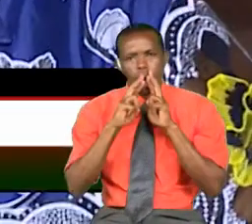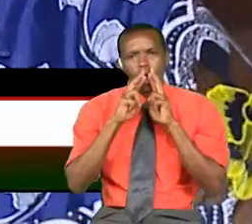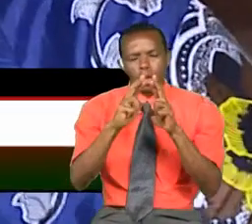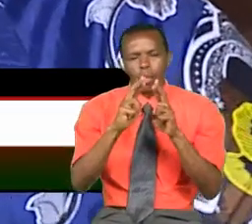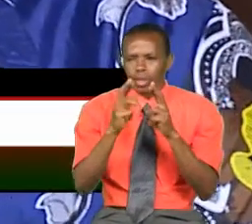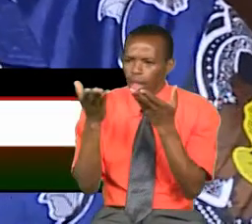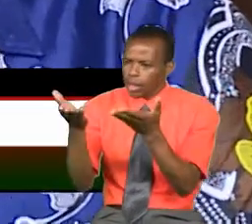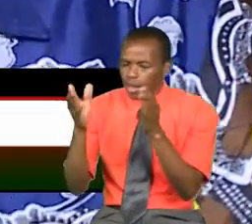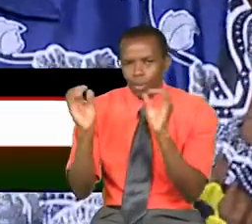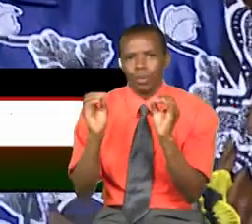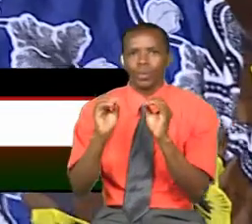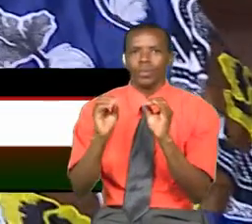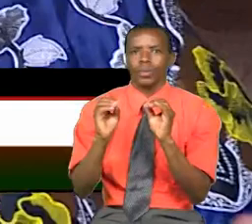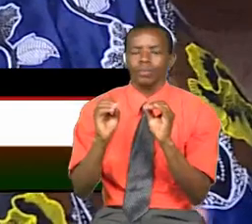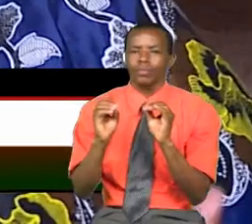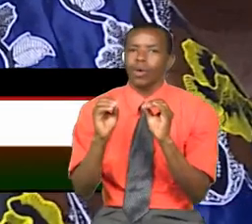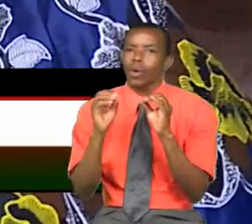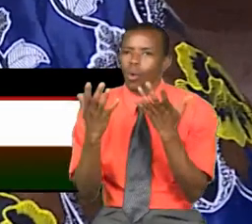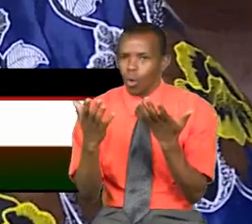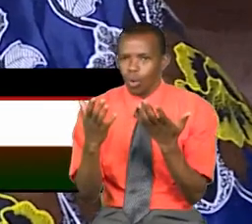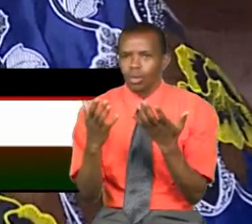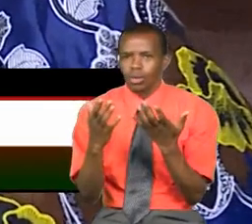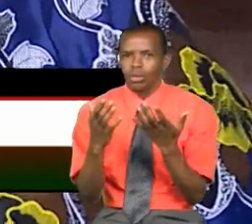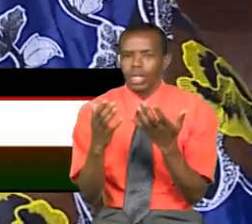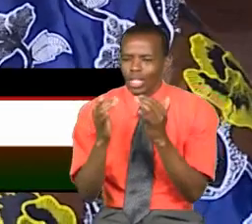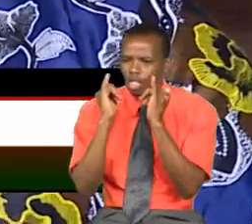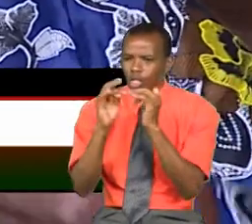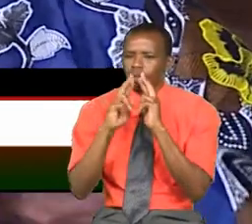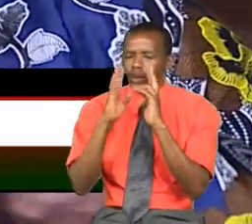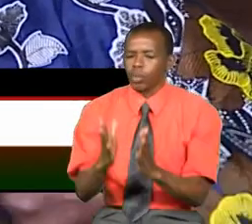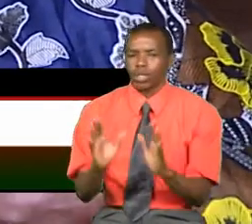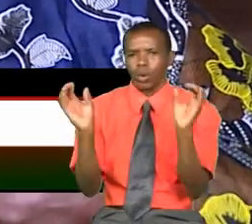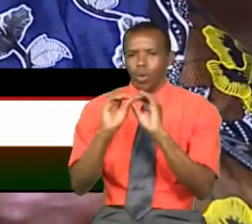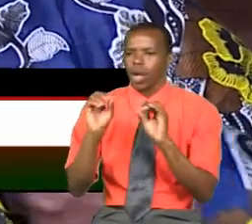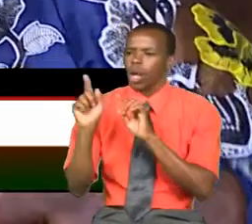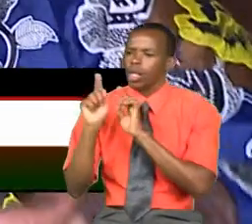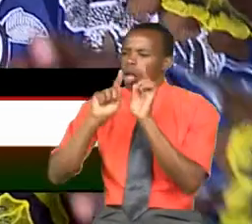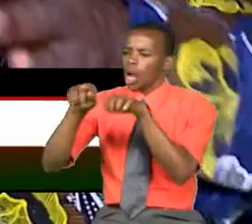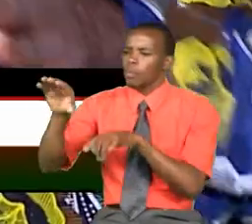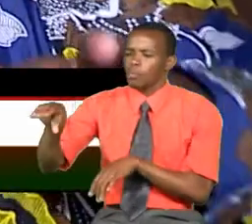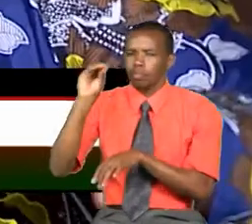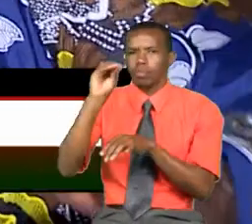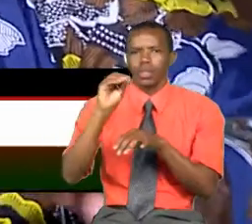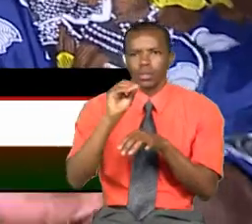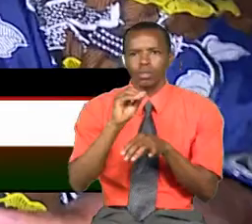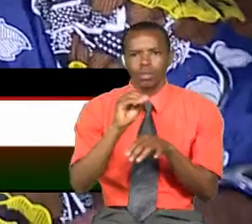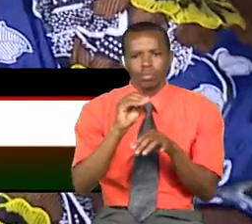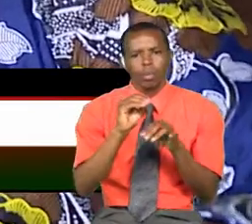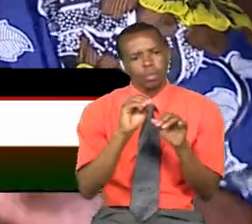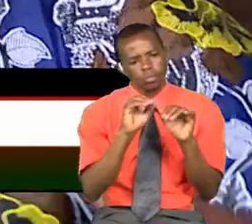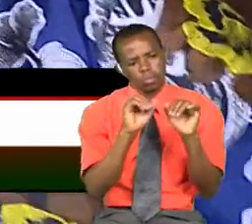kufungua stesheni ama hakuna msomaji wa habari, wao wamekuja kunichukua mimi niende nika save